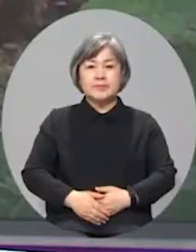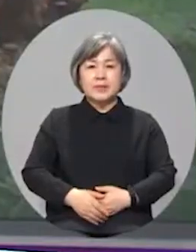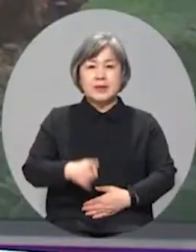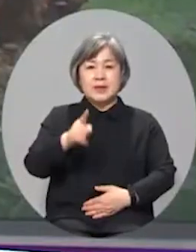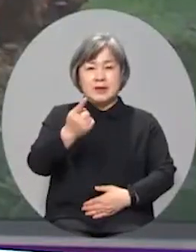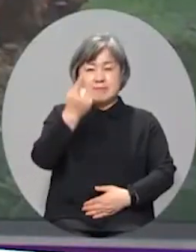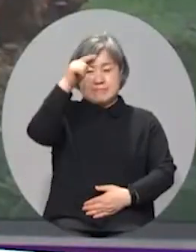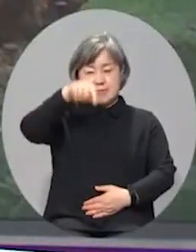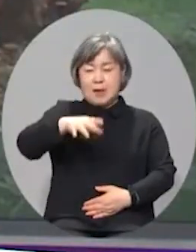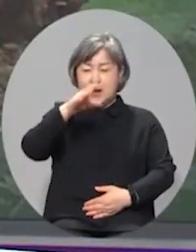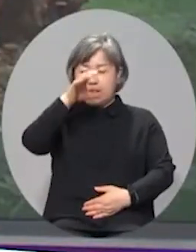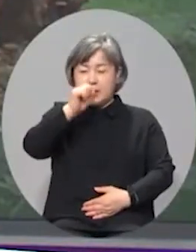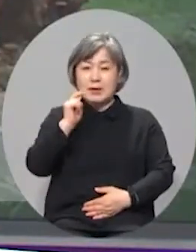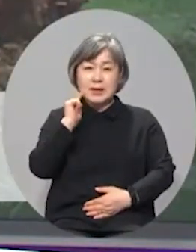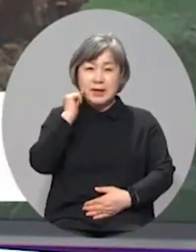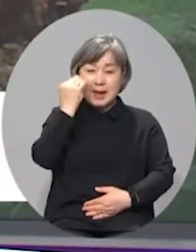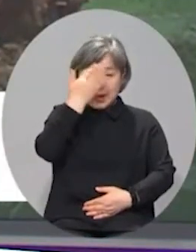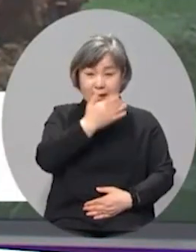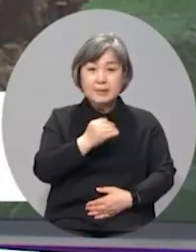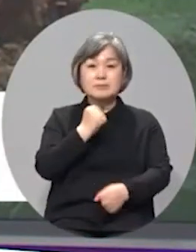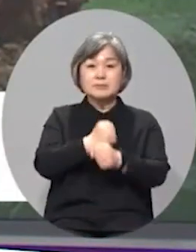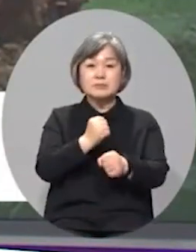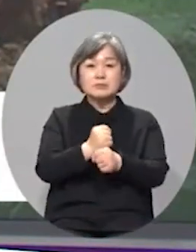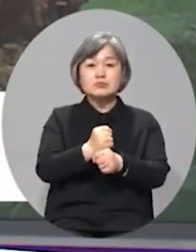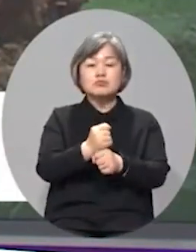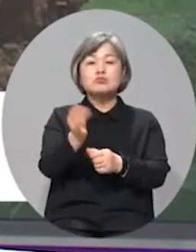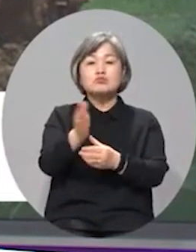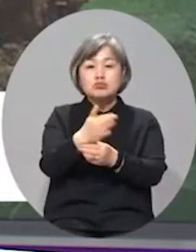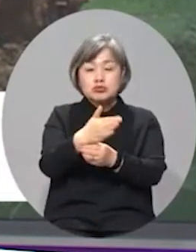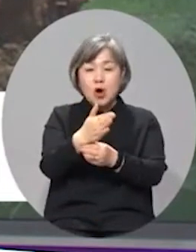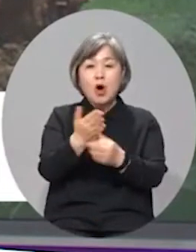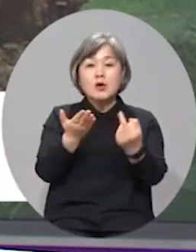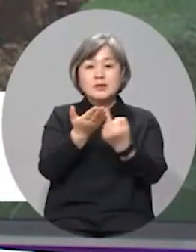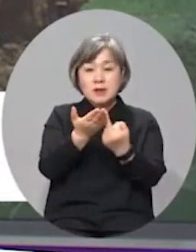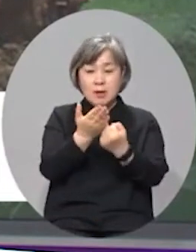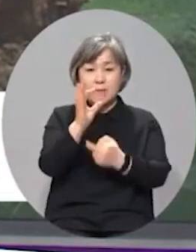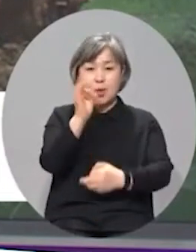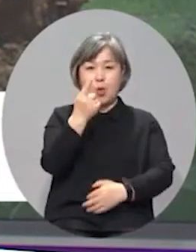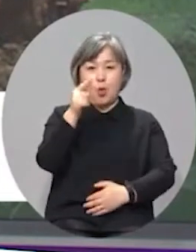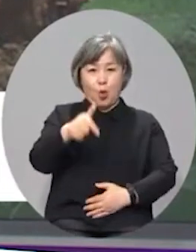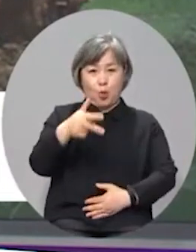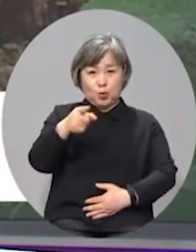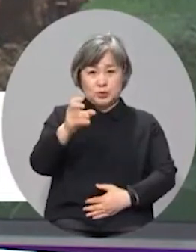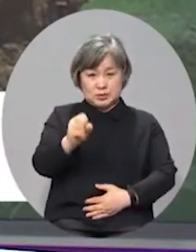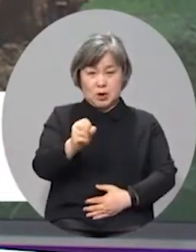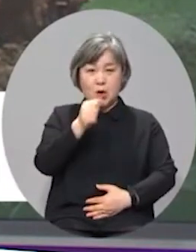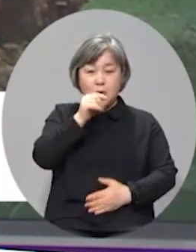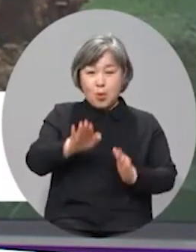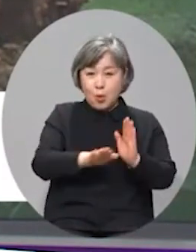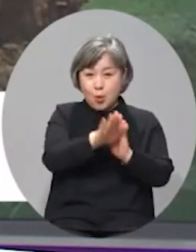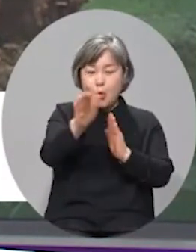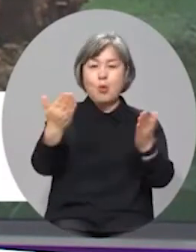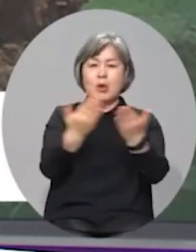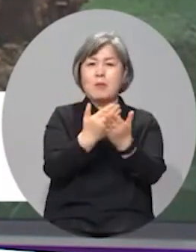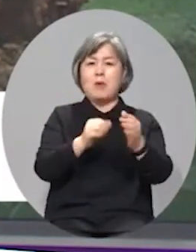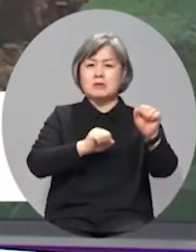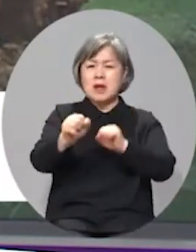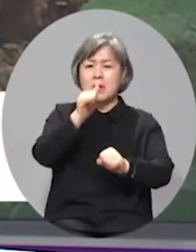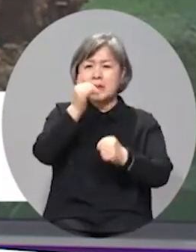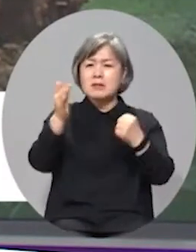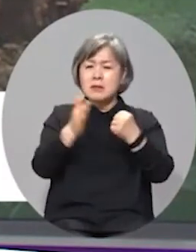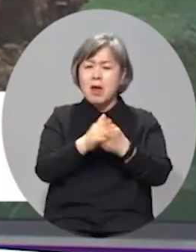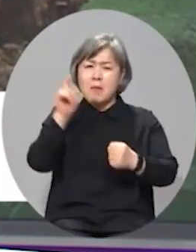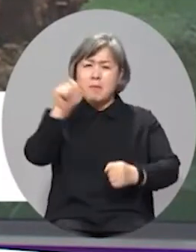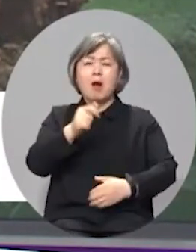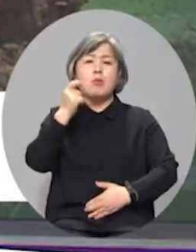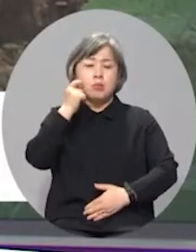천혜의 관광 자원인 붕어섬을 중심으로 현재 옥정호 개발 사업이 추진되고 있는데 좀처럼 속도가 나지 않는다고